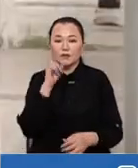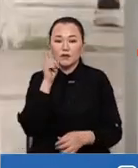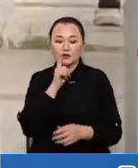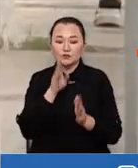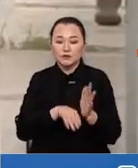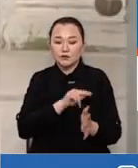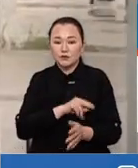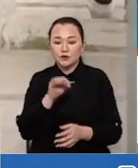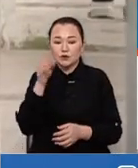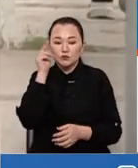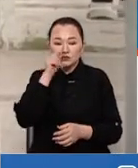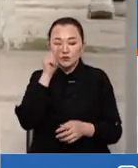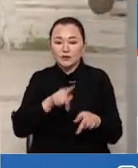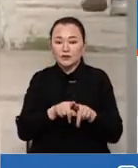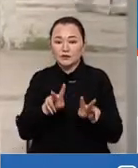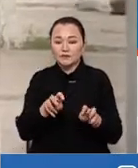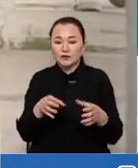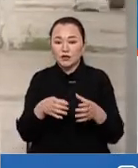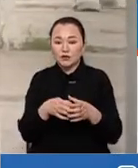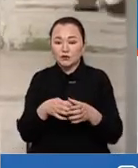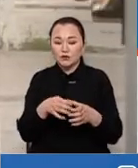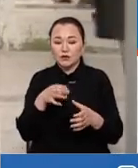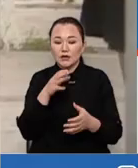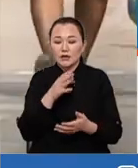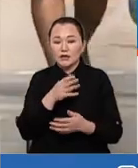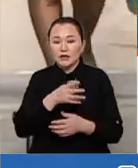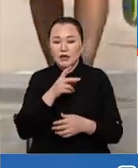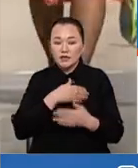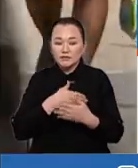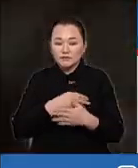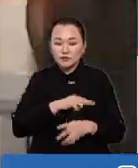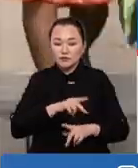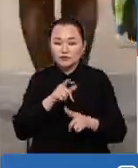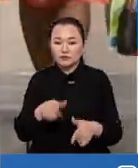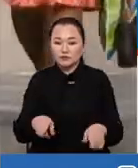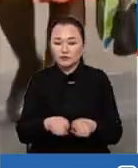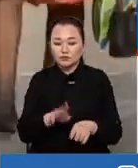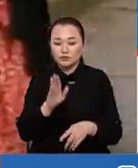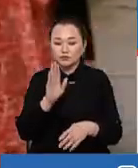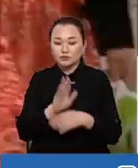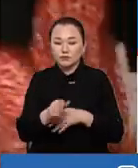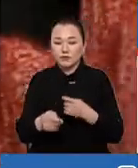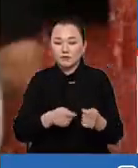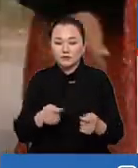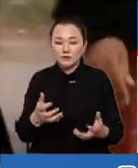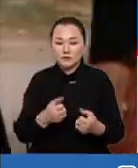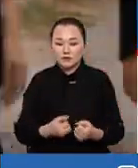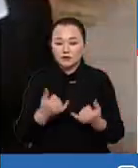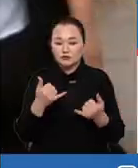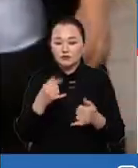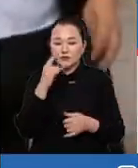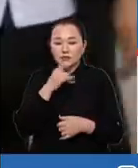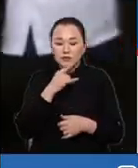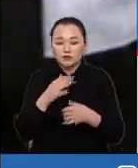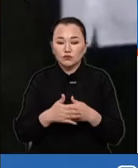Молодежь без работы и учебы из так называемой категории НИТ будут активно трудоустраивать. Такое постановление приняли в правительстве. На сегодня в